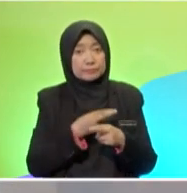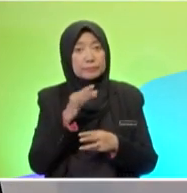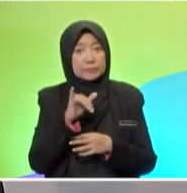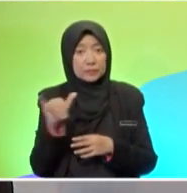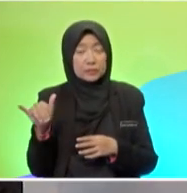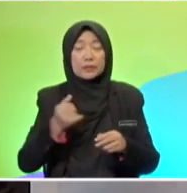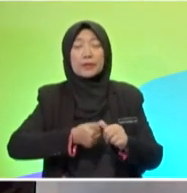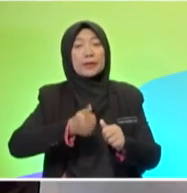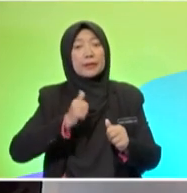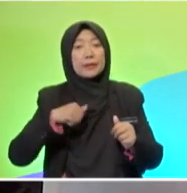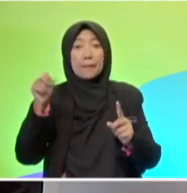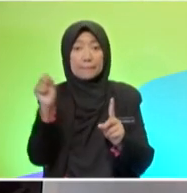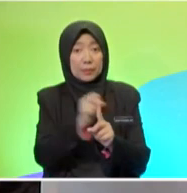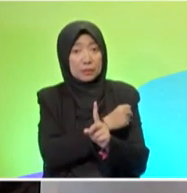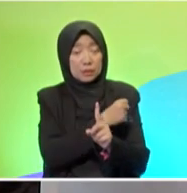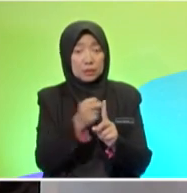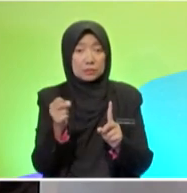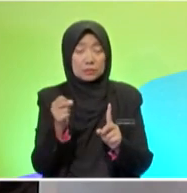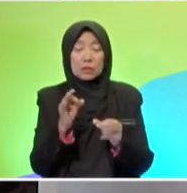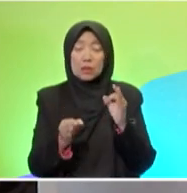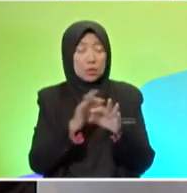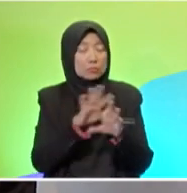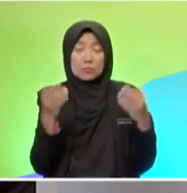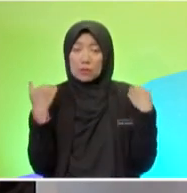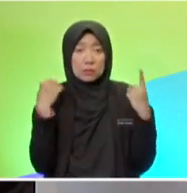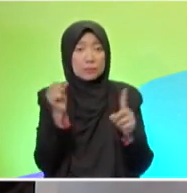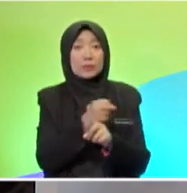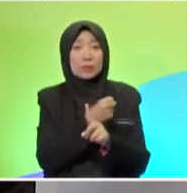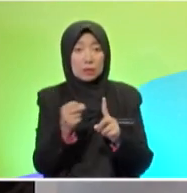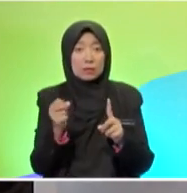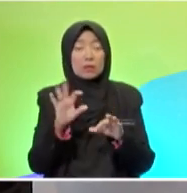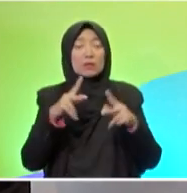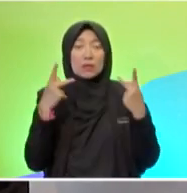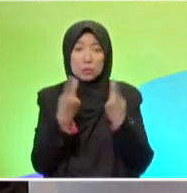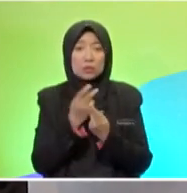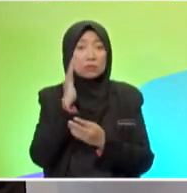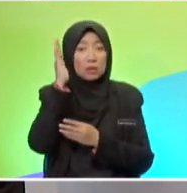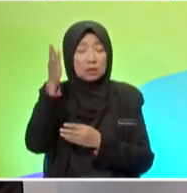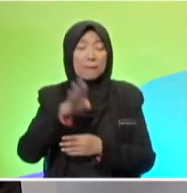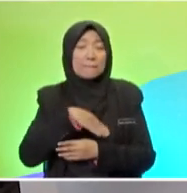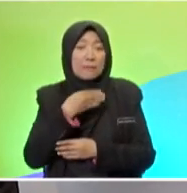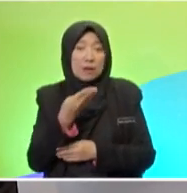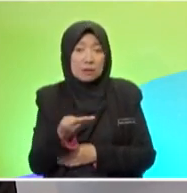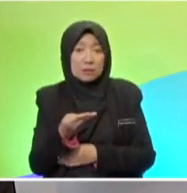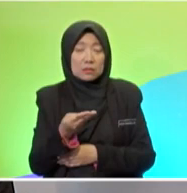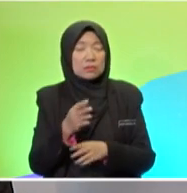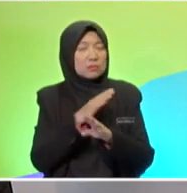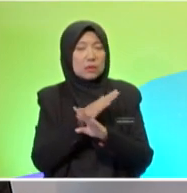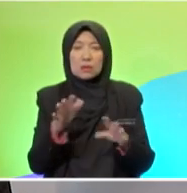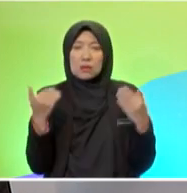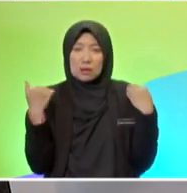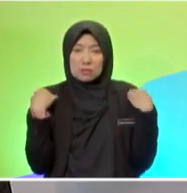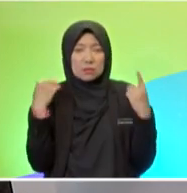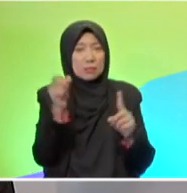elakkan benderaan tak ada kendaraan maka keluarga akan jadi Harmoni dan bahagia jangan sesekali wujudkan perdarahan